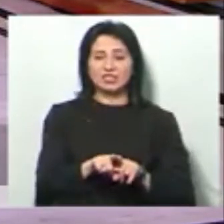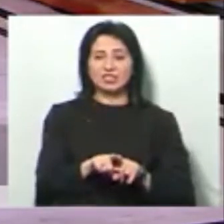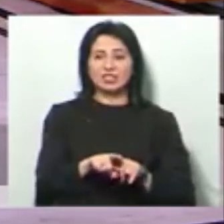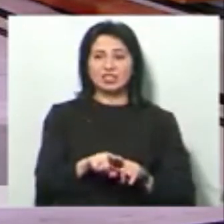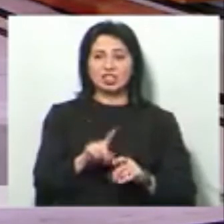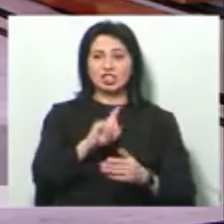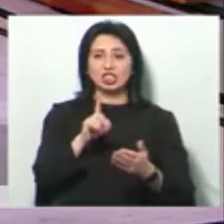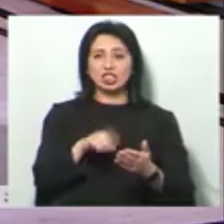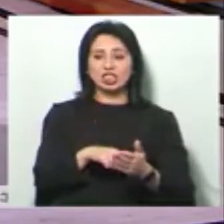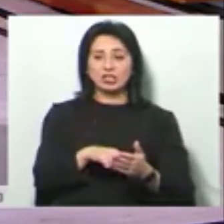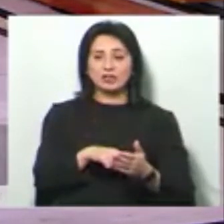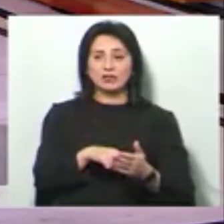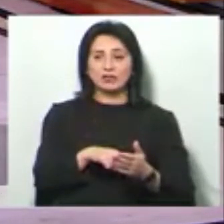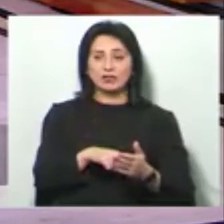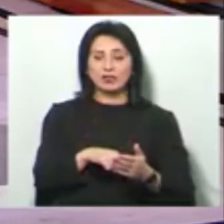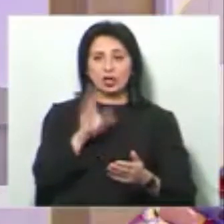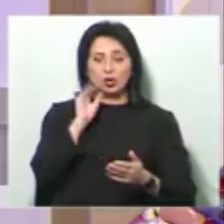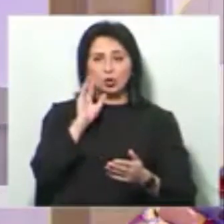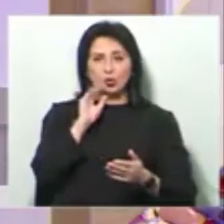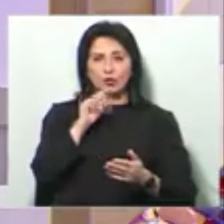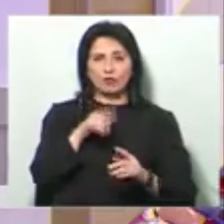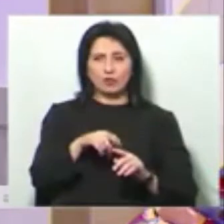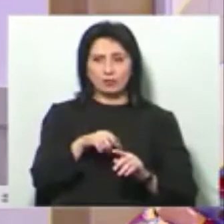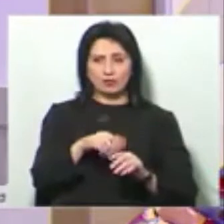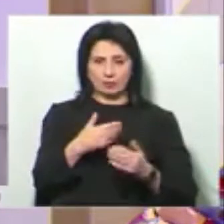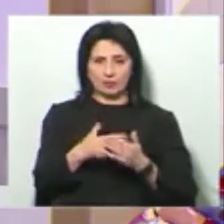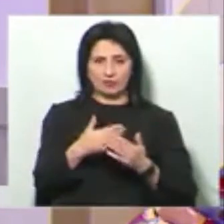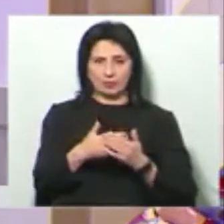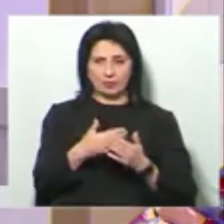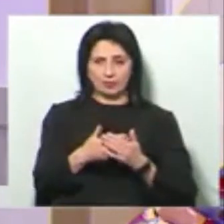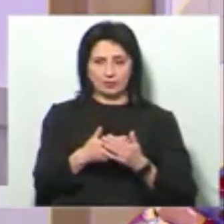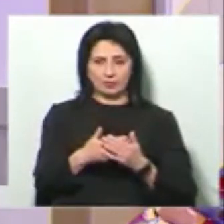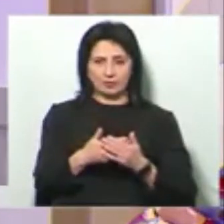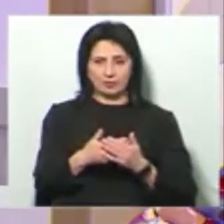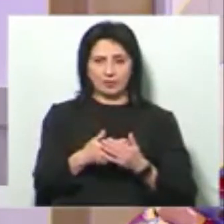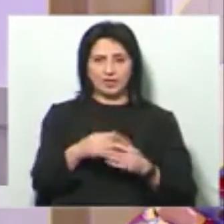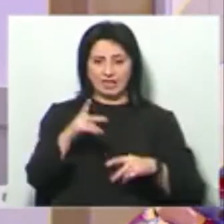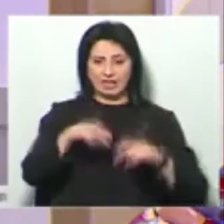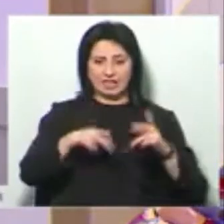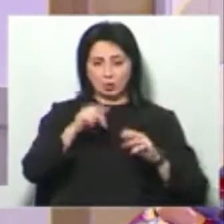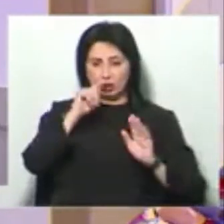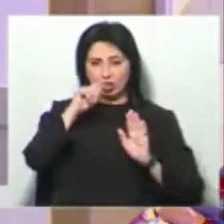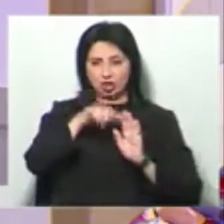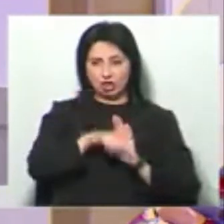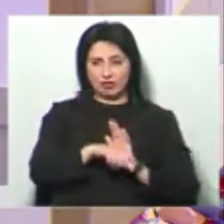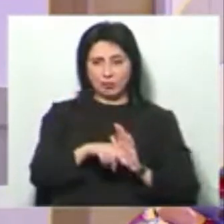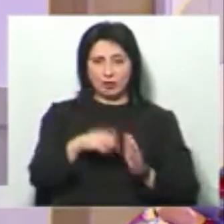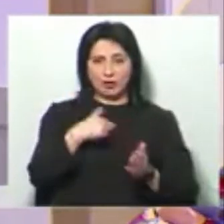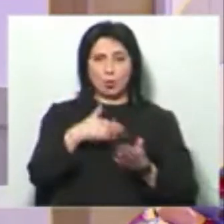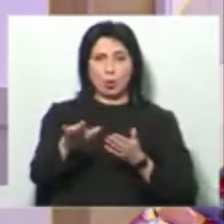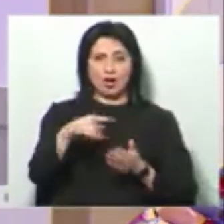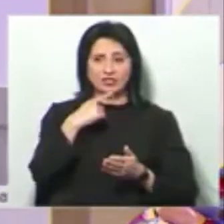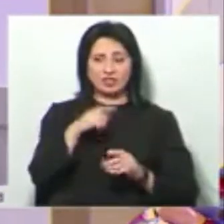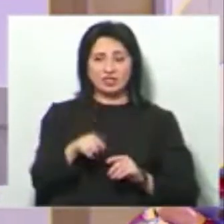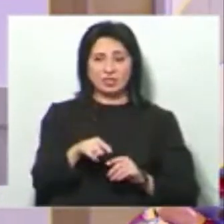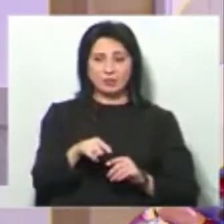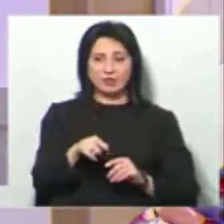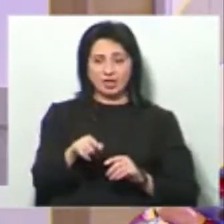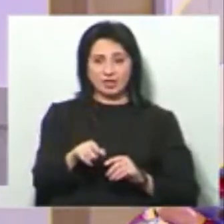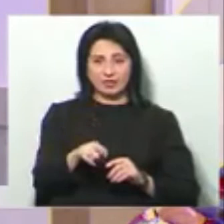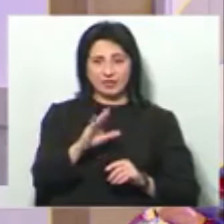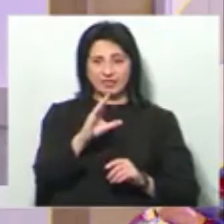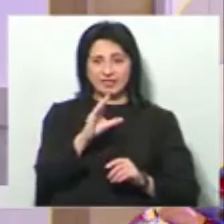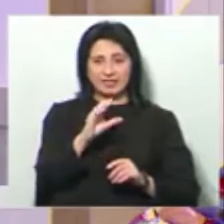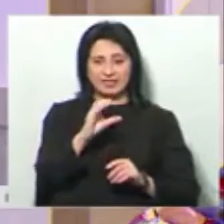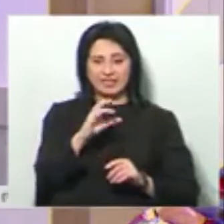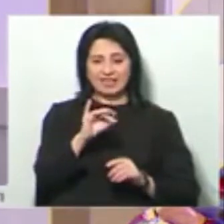cheket khomakrom uetsa daupas khomar gamoitsos kirurgiul charevaze uars vatskhadeb es stenozi rom